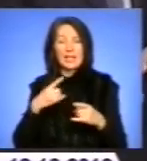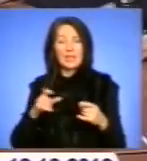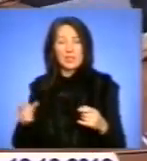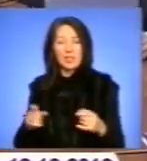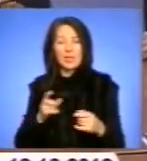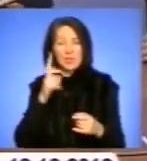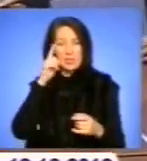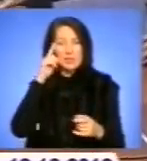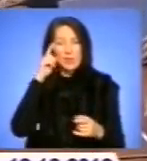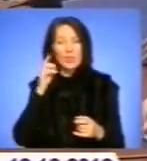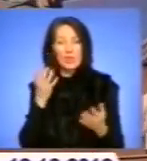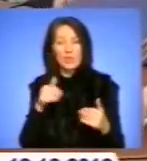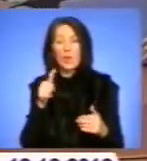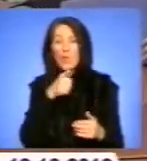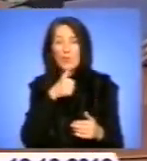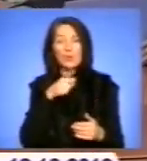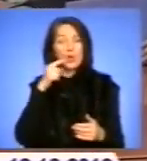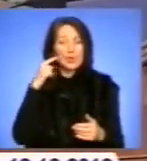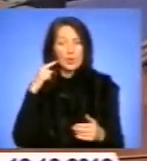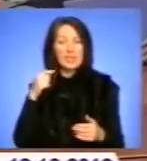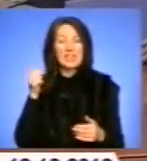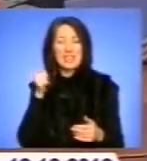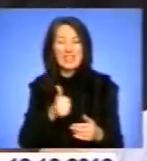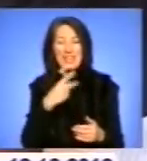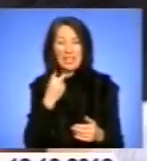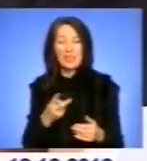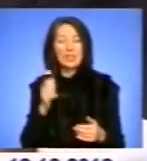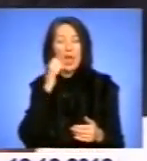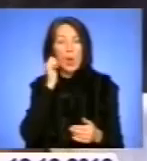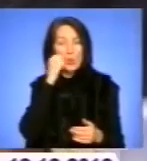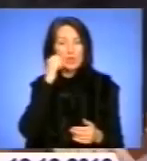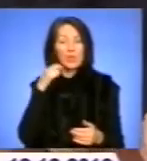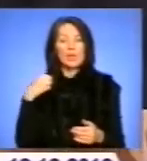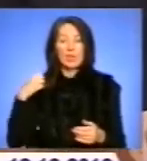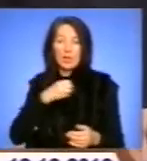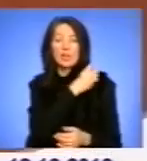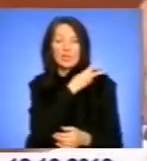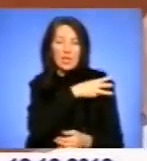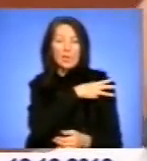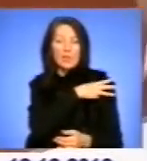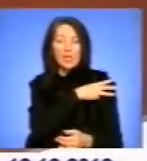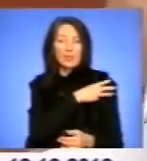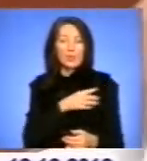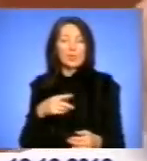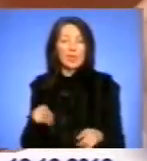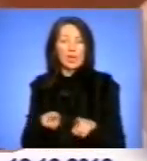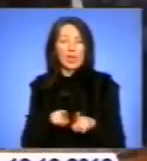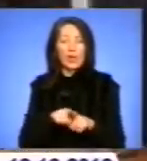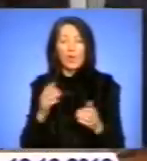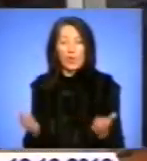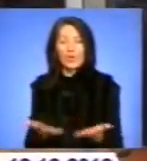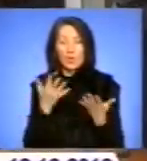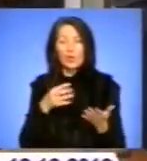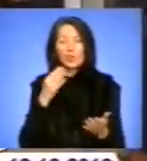Росії. Тиждень їхній продукт дивились у Москві та Санкт-Петербурзі. Зокрема, фільми ці, до слова, раз у раз визнають за кращі на міжнародних телевізійних